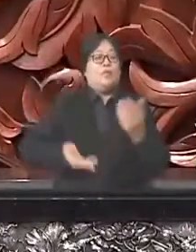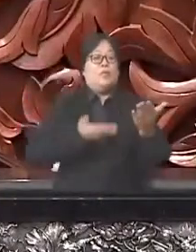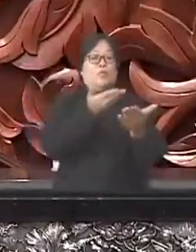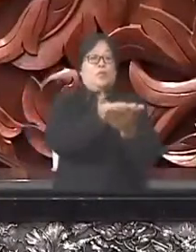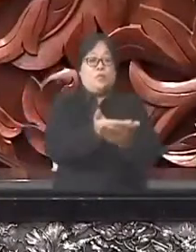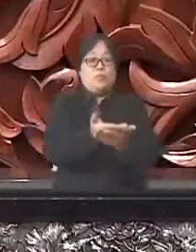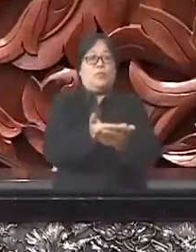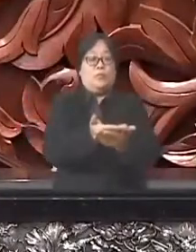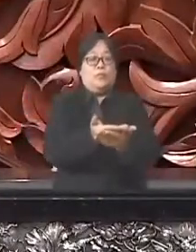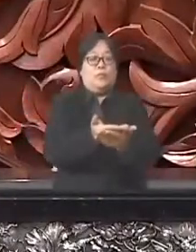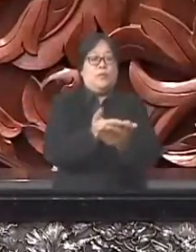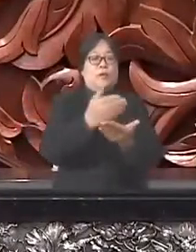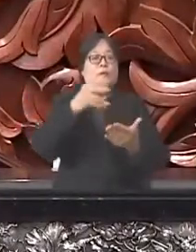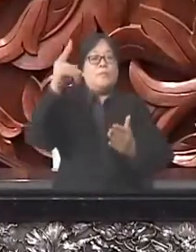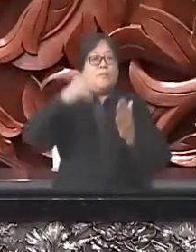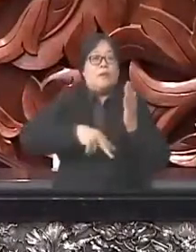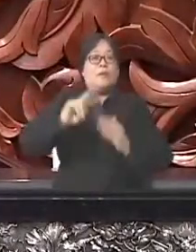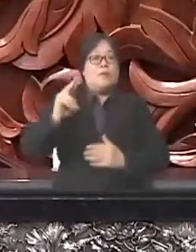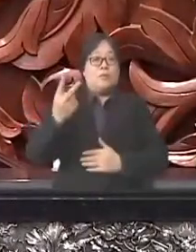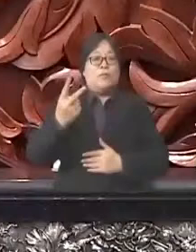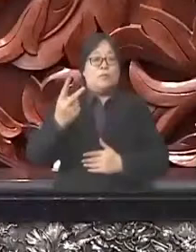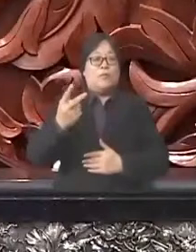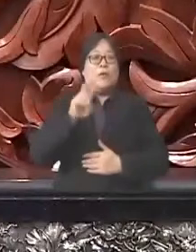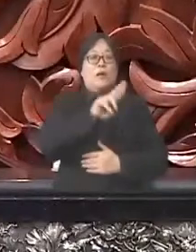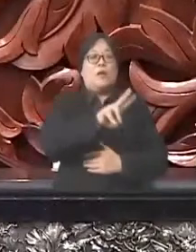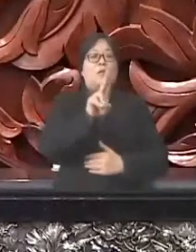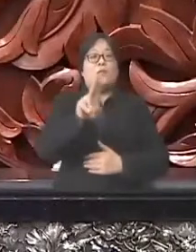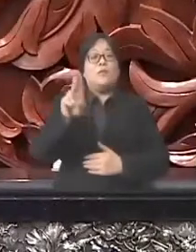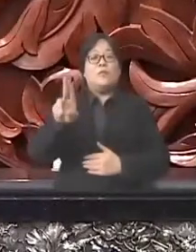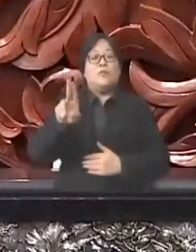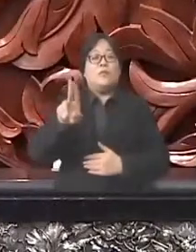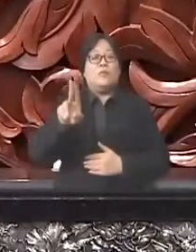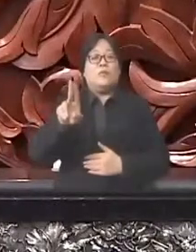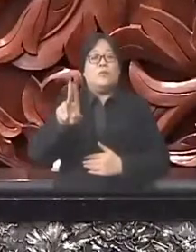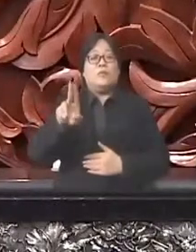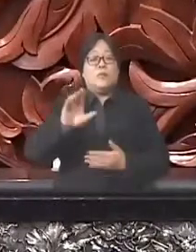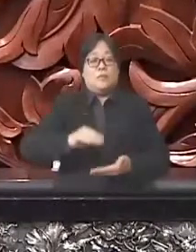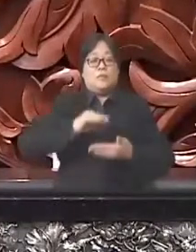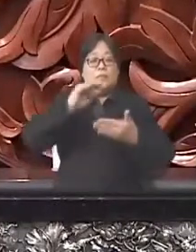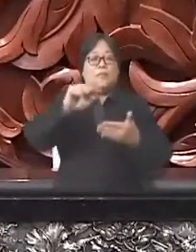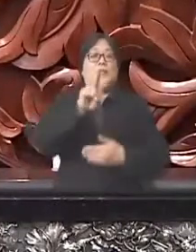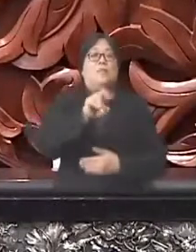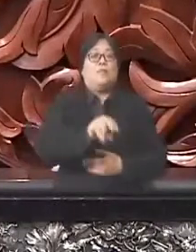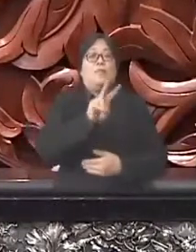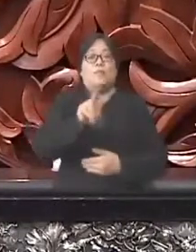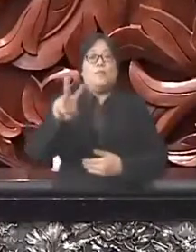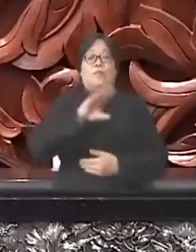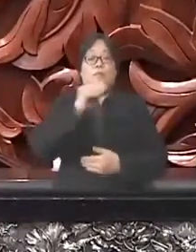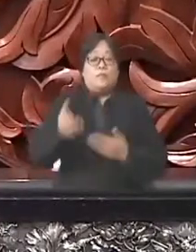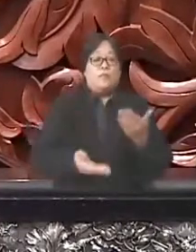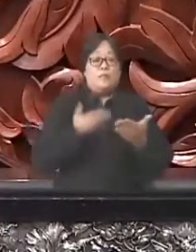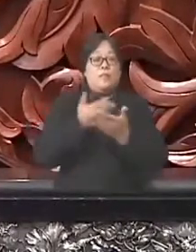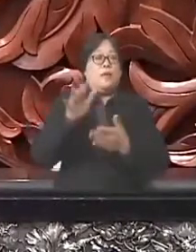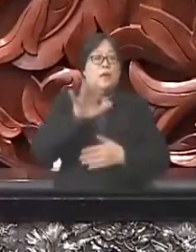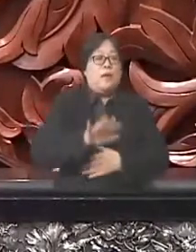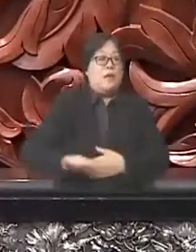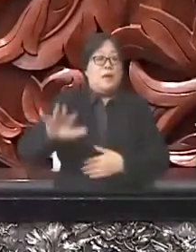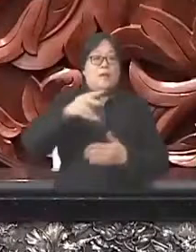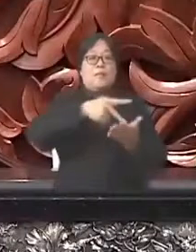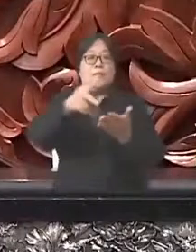usul bagi bacaan kalian kedua atas Rang undang-undang perbekalan 2022 dan usul anggaran